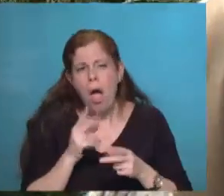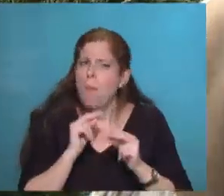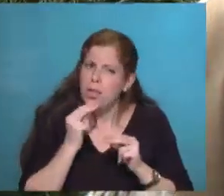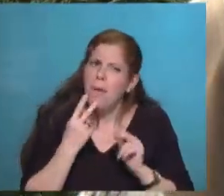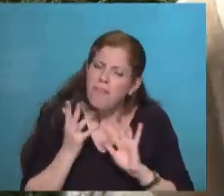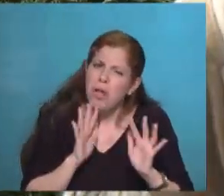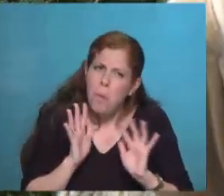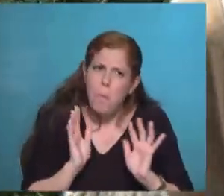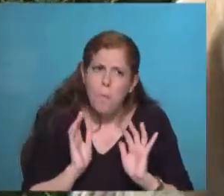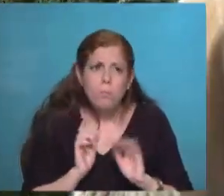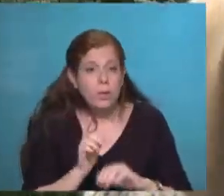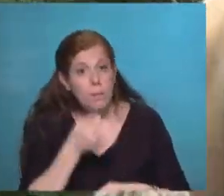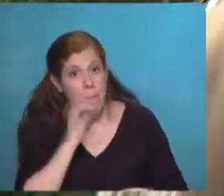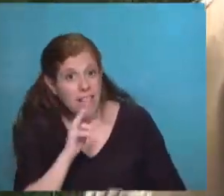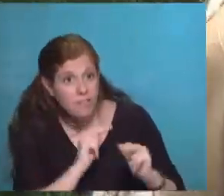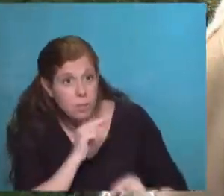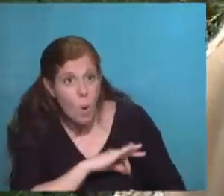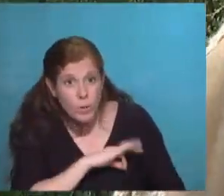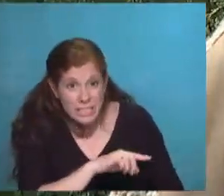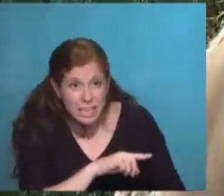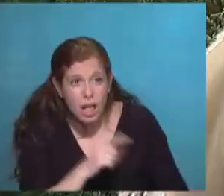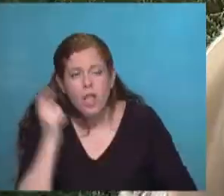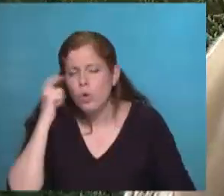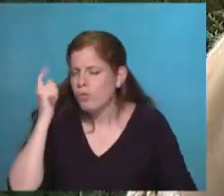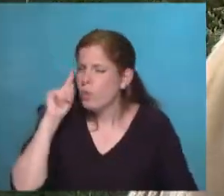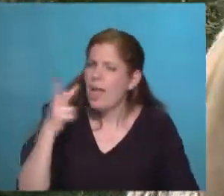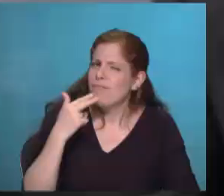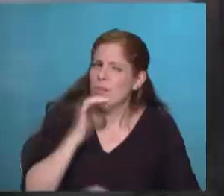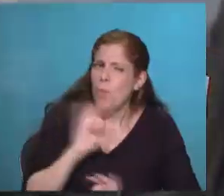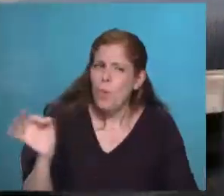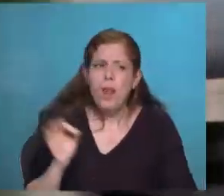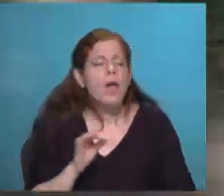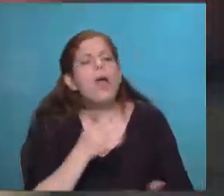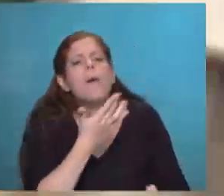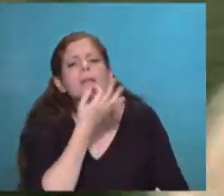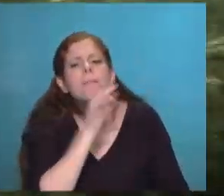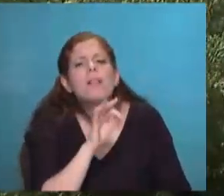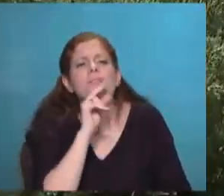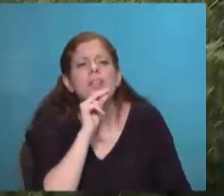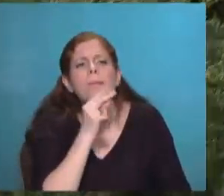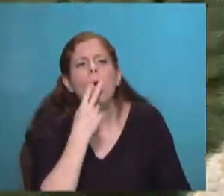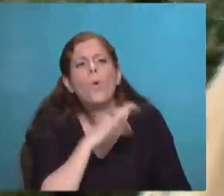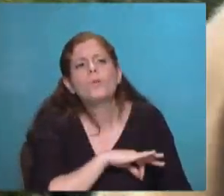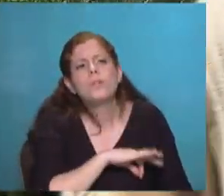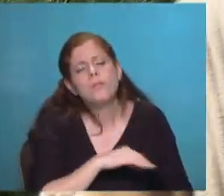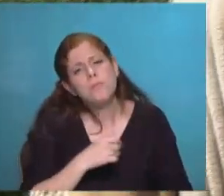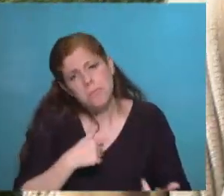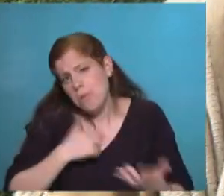Ну, нормально. Не, они хотят, что йоды иврит мауле. Лама там адив медебер бирусит?